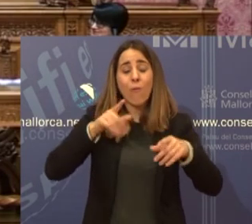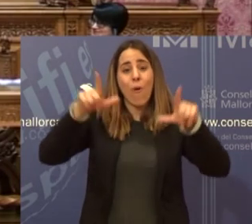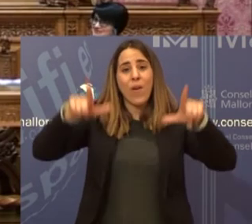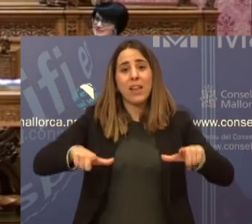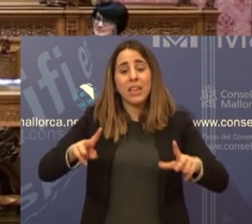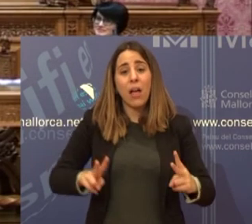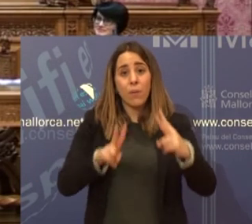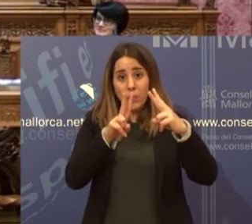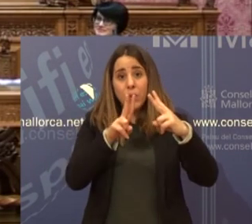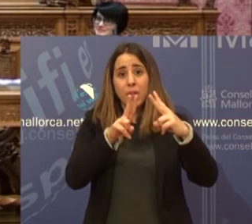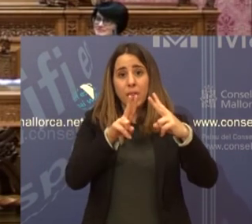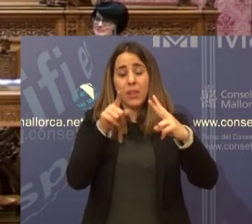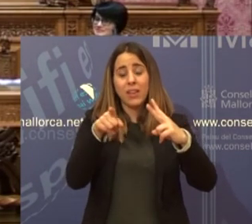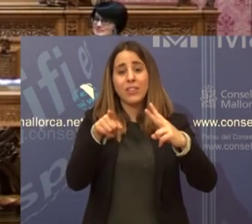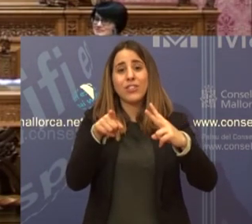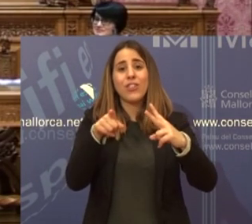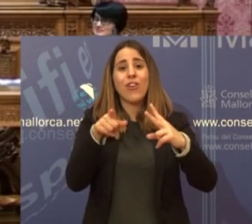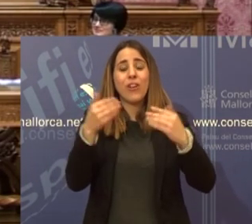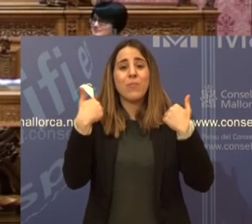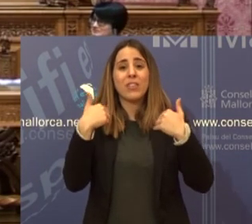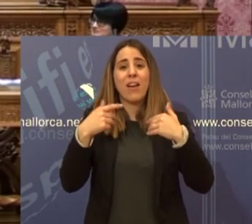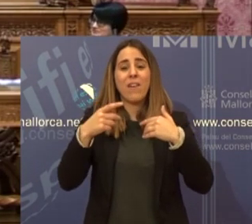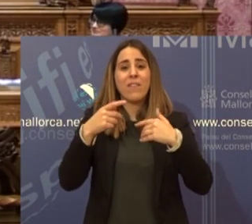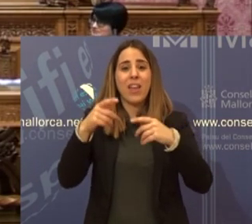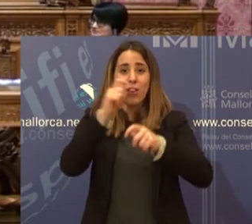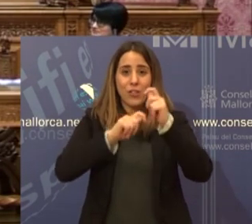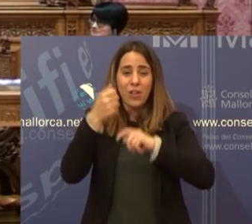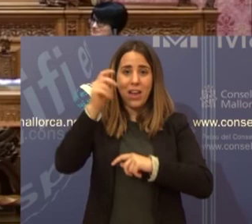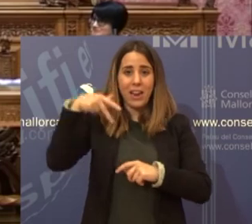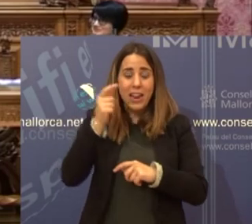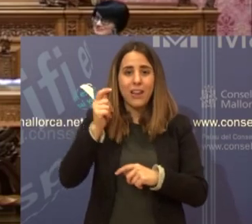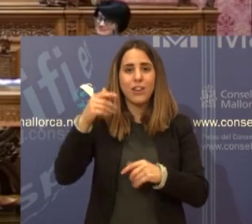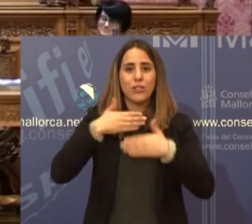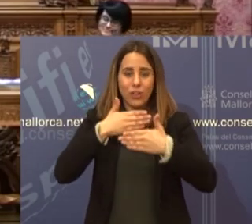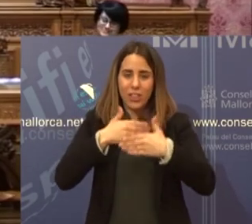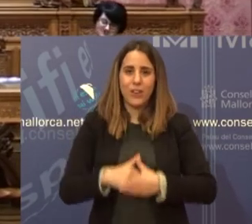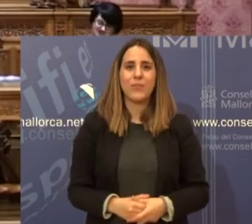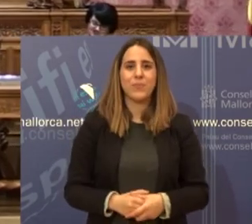col·locat a la sala d'audiències per gentilesa d'Arca Taps Solidaris. Moltes gràcies.